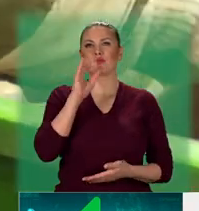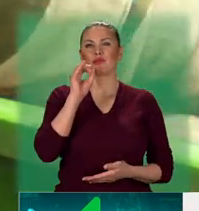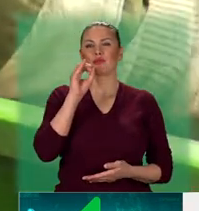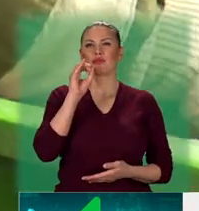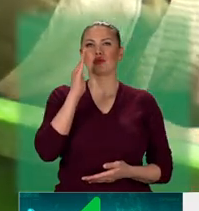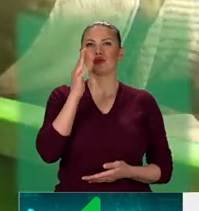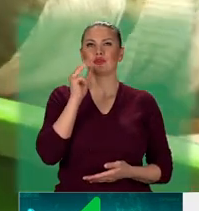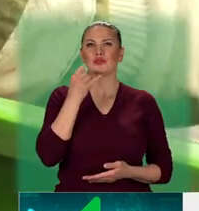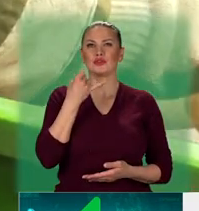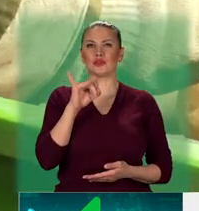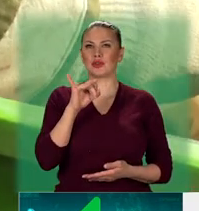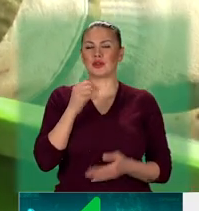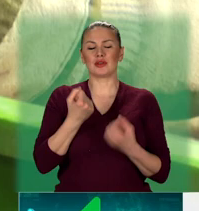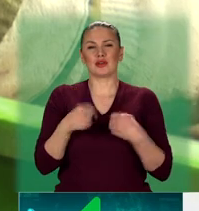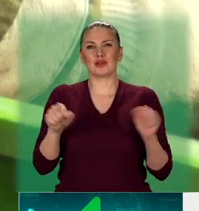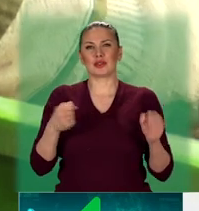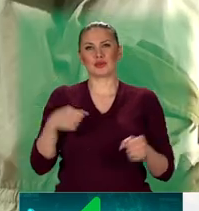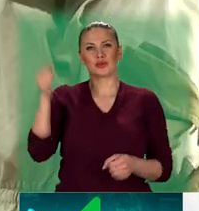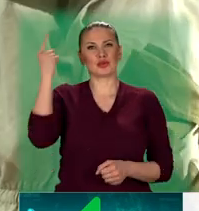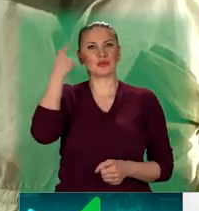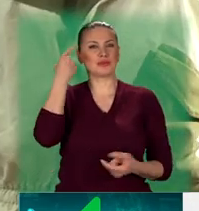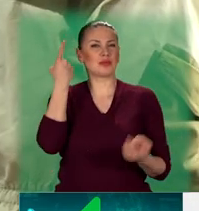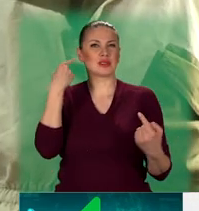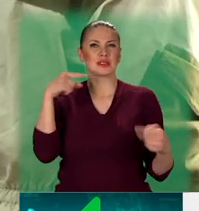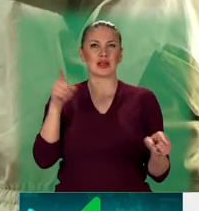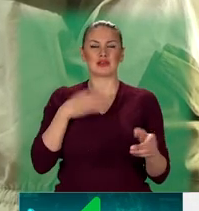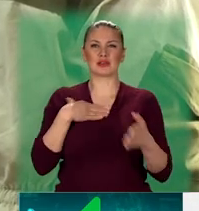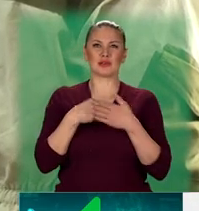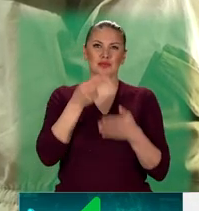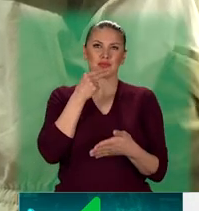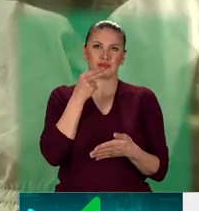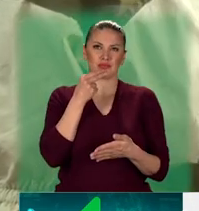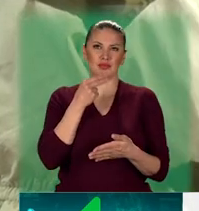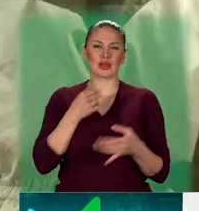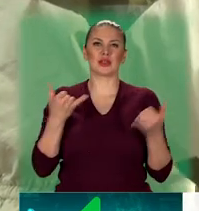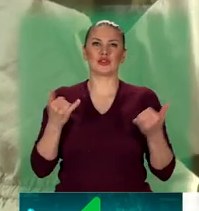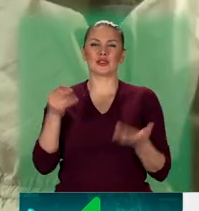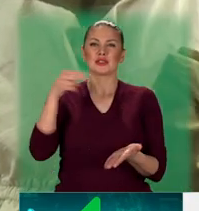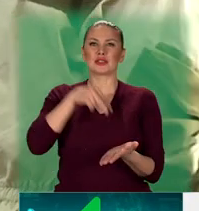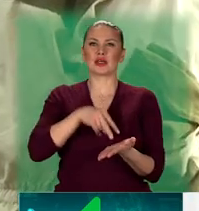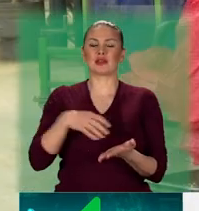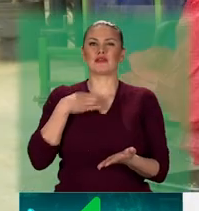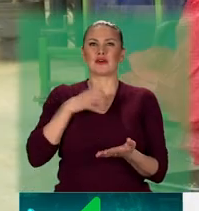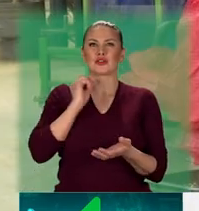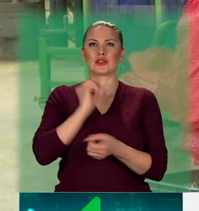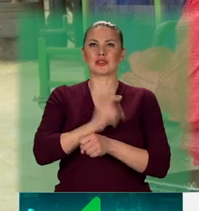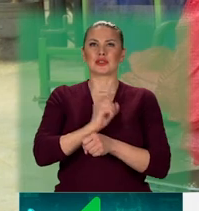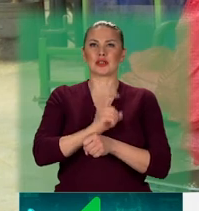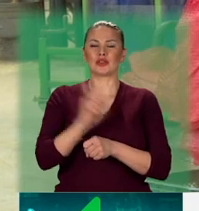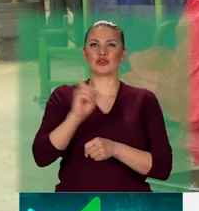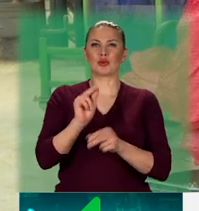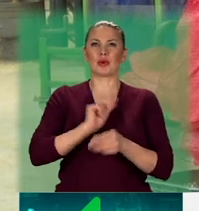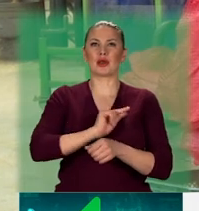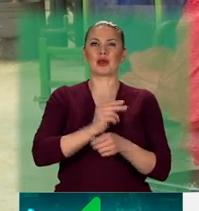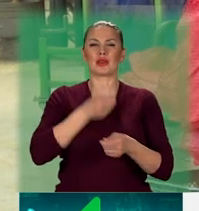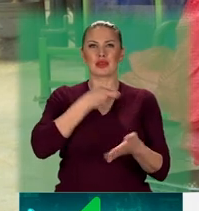всегда, перед сахалинскими совхозами стоит непростая задача – накормить корнеплодами весь Сахалин. И предприятия с этим справляются. Склады буквально ломятся